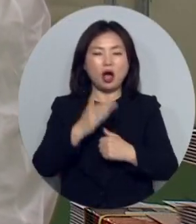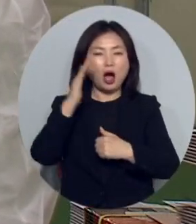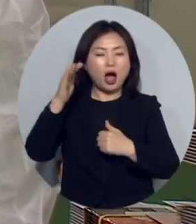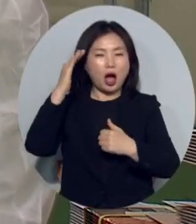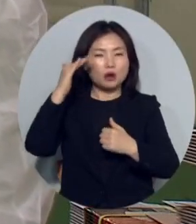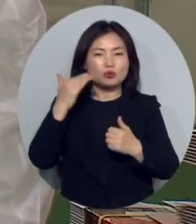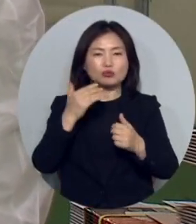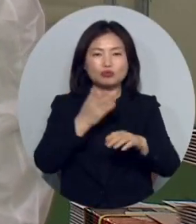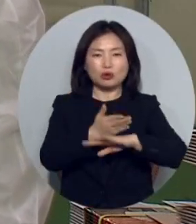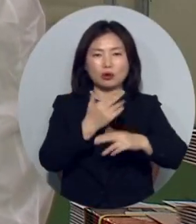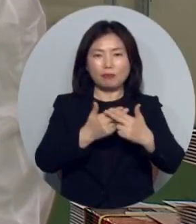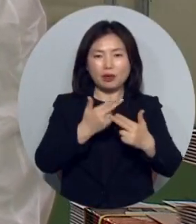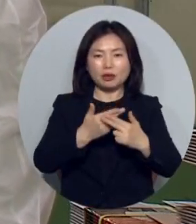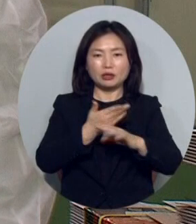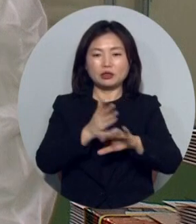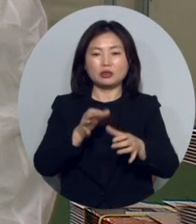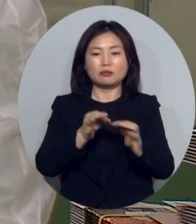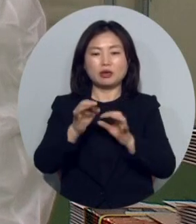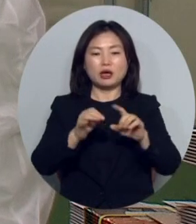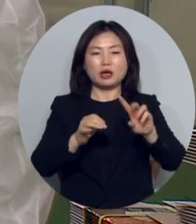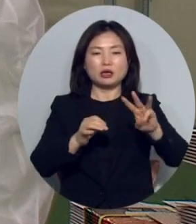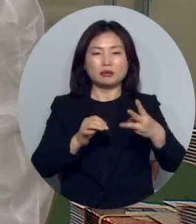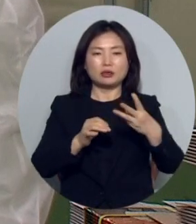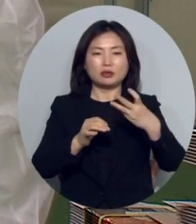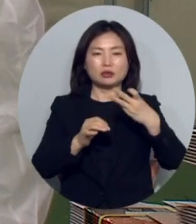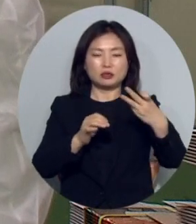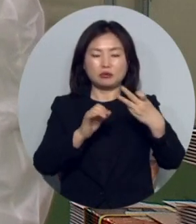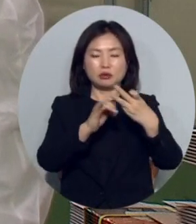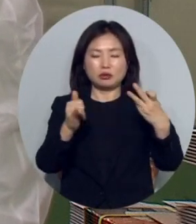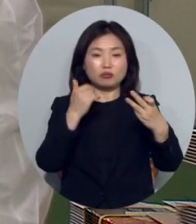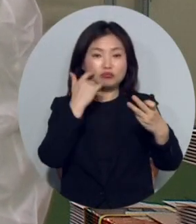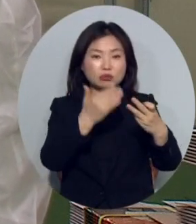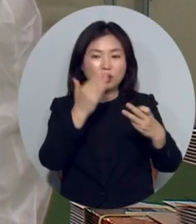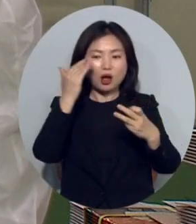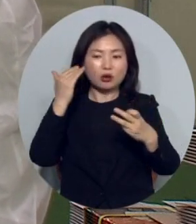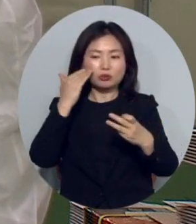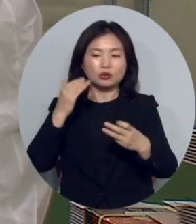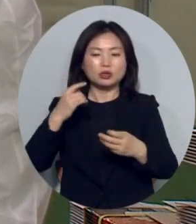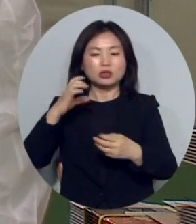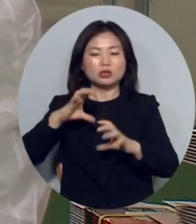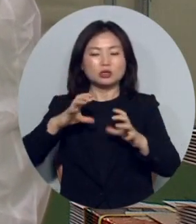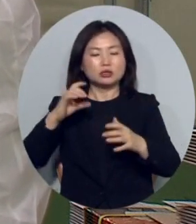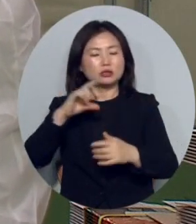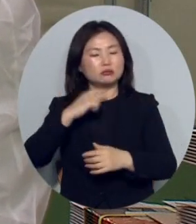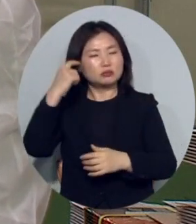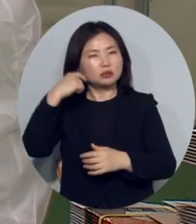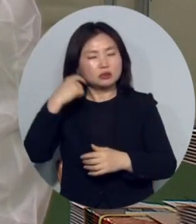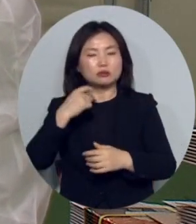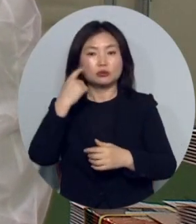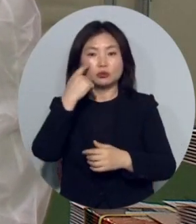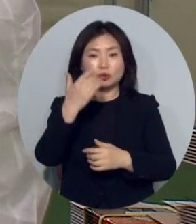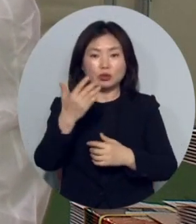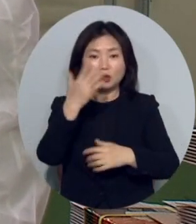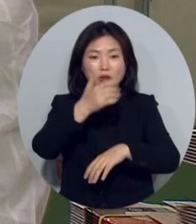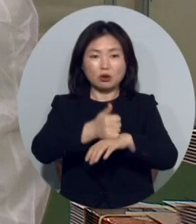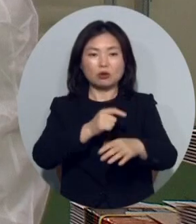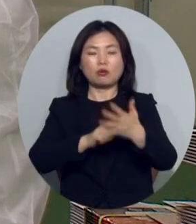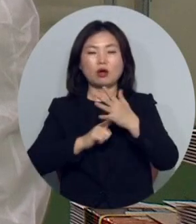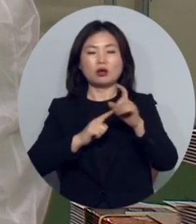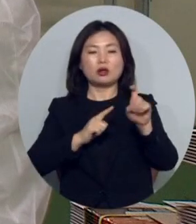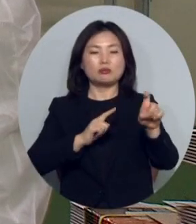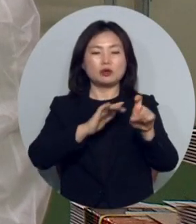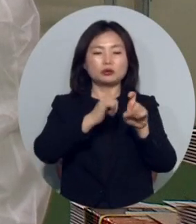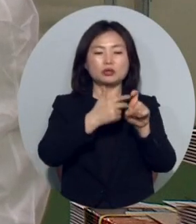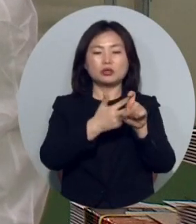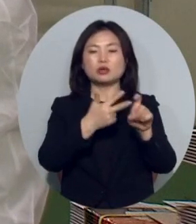한국무역협회가 최근 해외 바이어 213명을 대상으로 한국이라는 국가 브랜드에 대한 인식을 조사했는데 10명